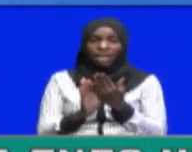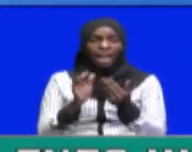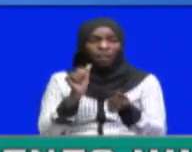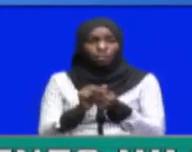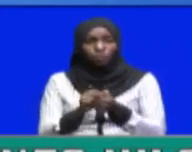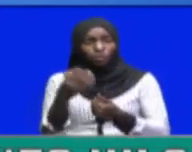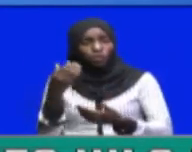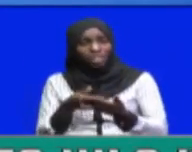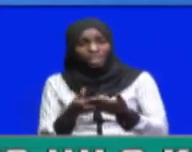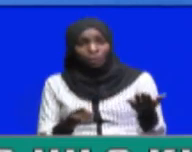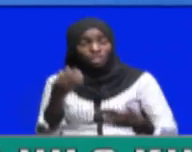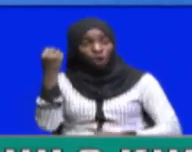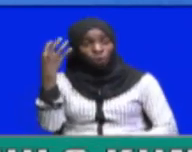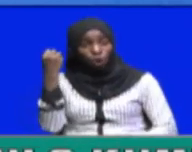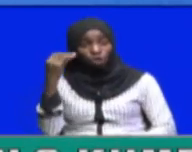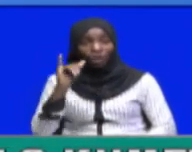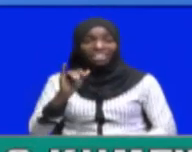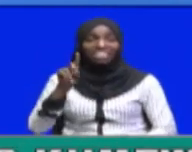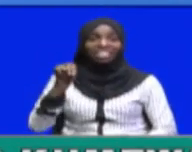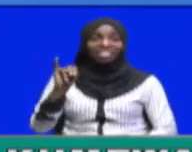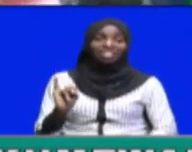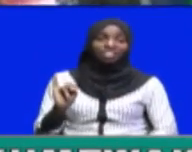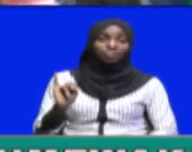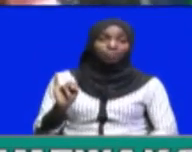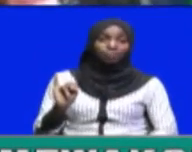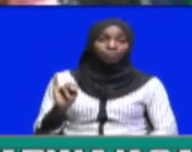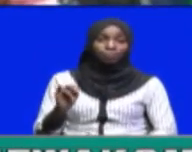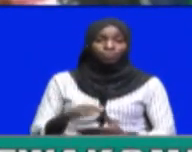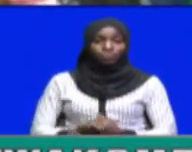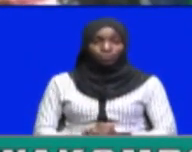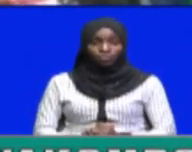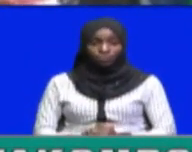wa ini B na C. Tupate taarifa ifuatayo.